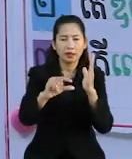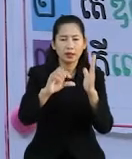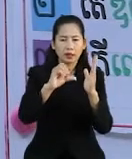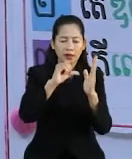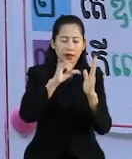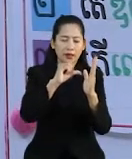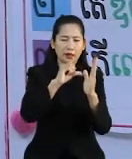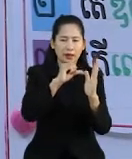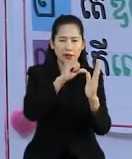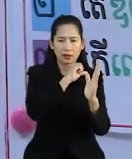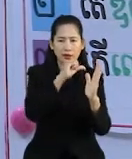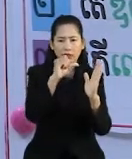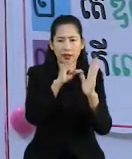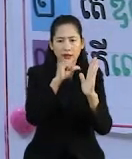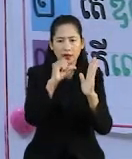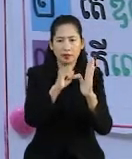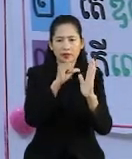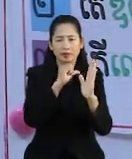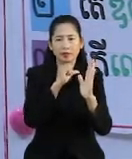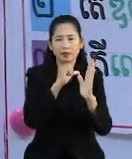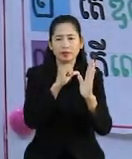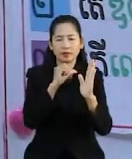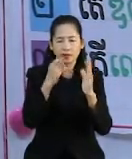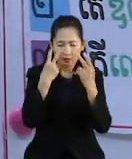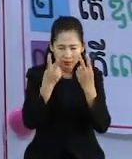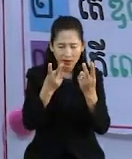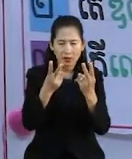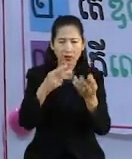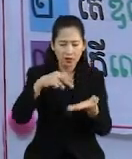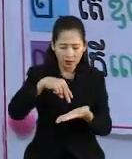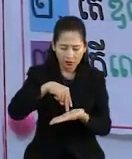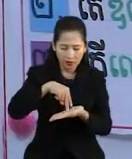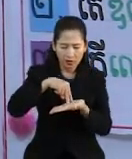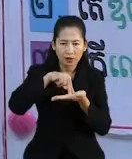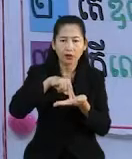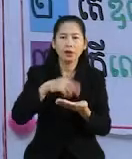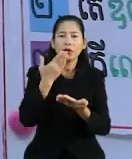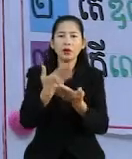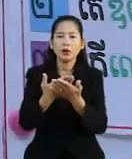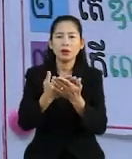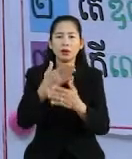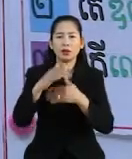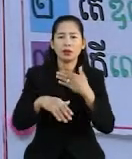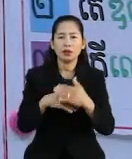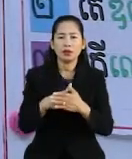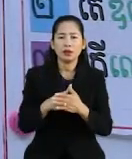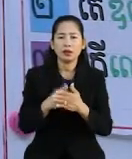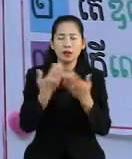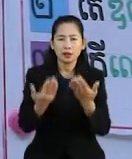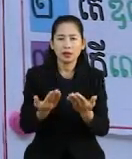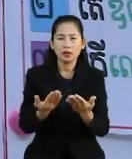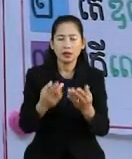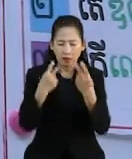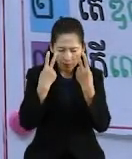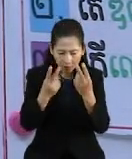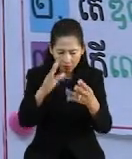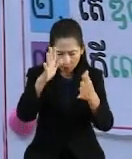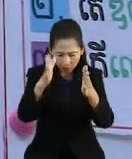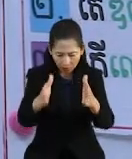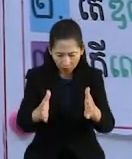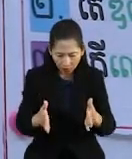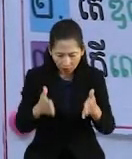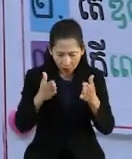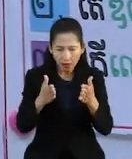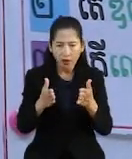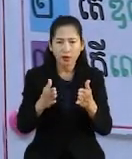con, khẳng lấy cứ đẩy chuê nè con á, chà bên mơ này cũng cho á con, chà. Ở con chân tặng ở khẳng này, này cứ chỉ ca mơ phlăng, chà